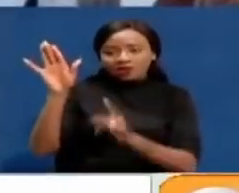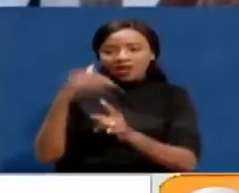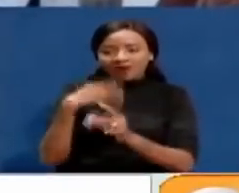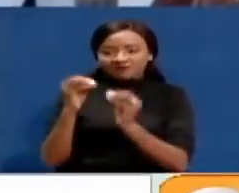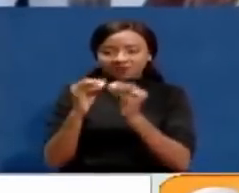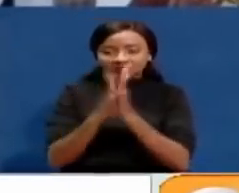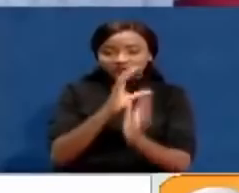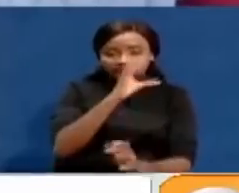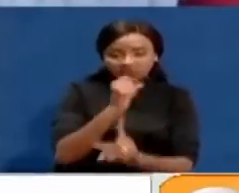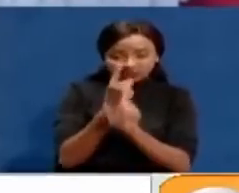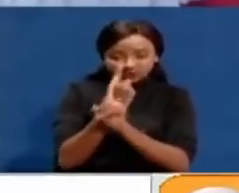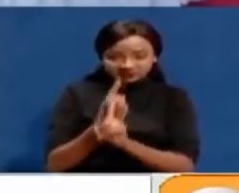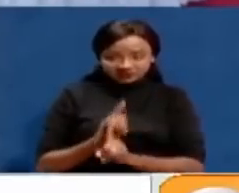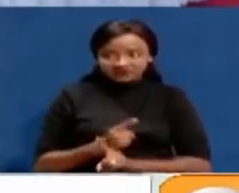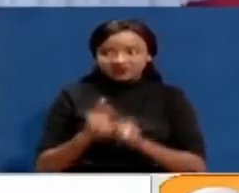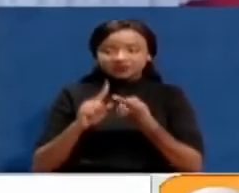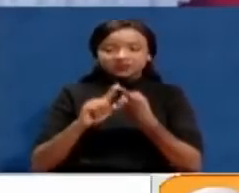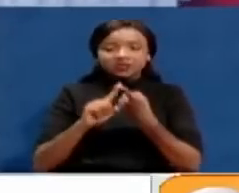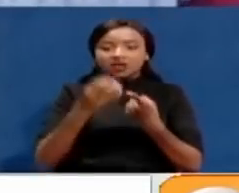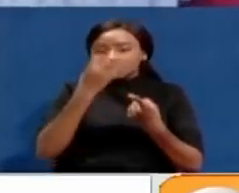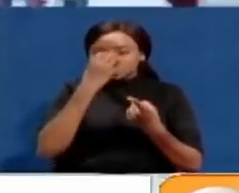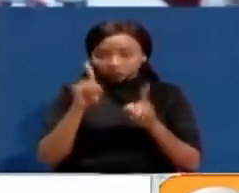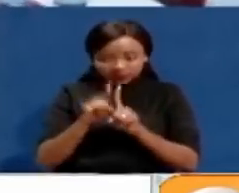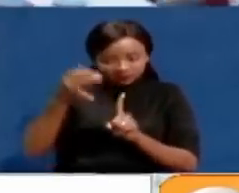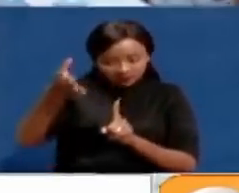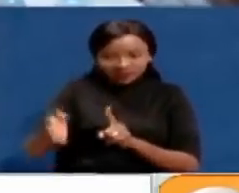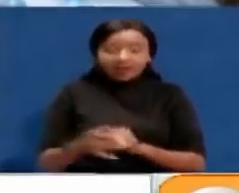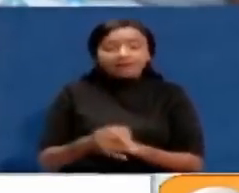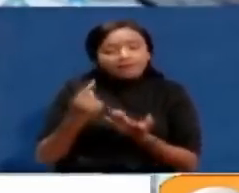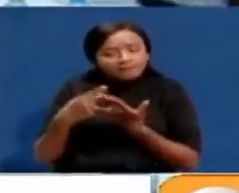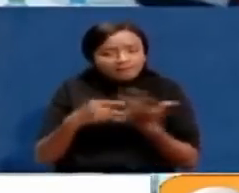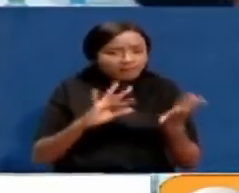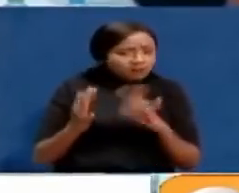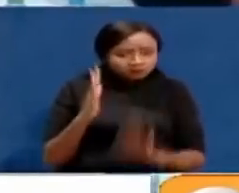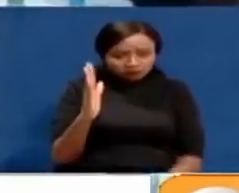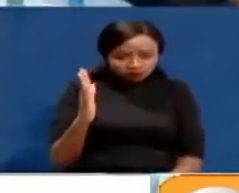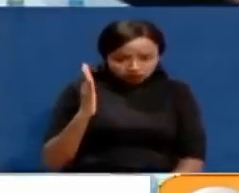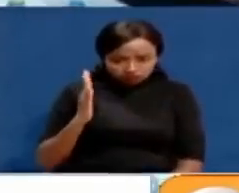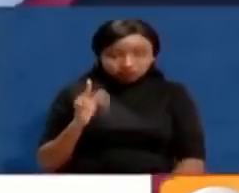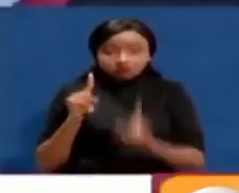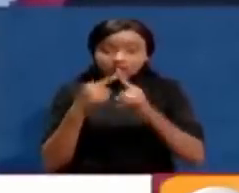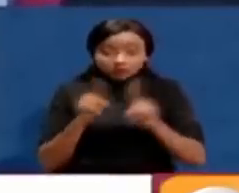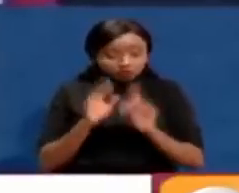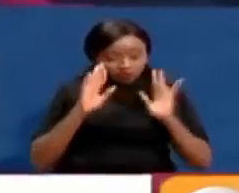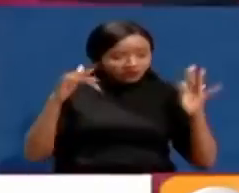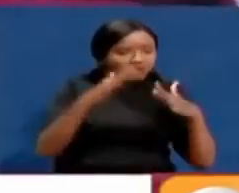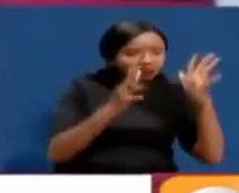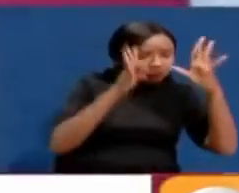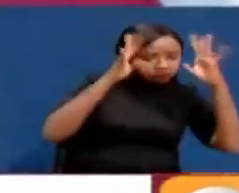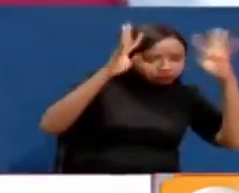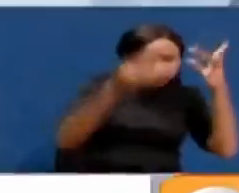na baraza la mawaziri, akiwemo naibu wa Rais William Ruto, kuhusu masuala ya usalama, mbali na kuangazia ubunifu